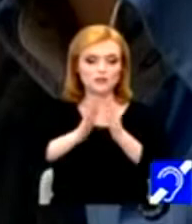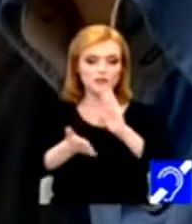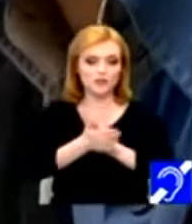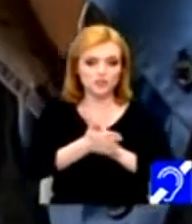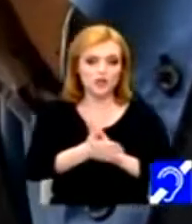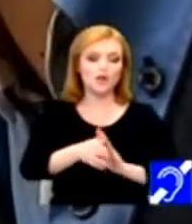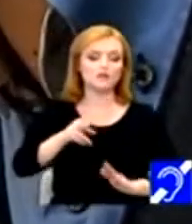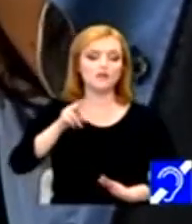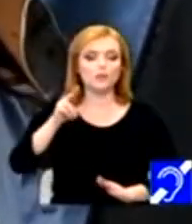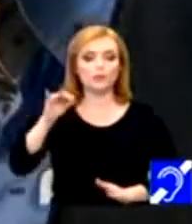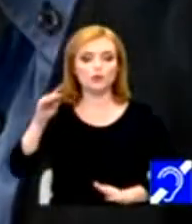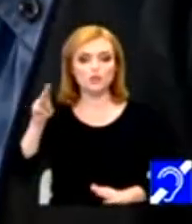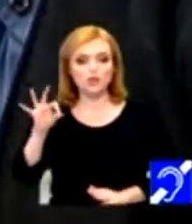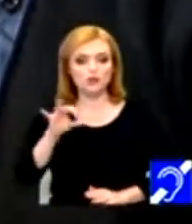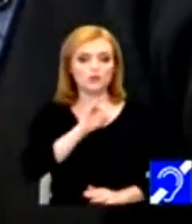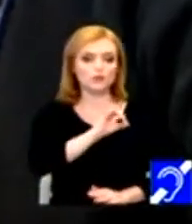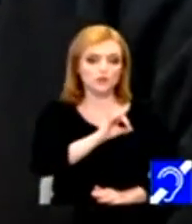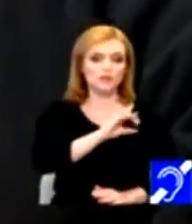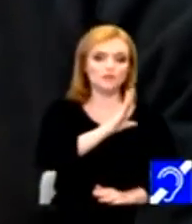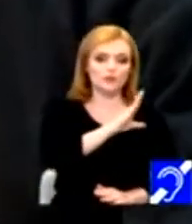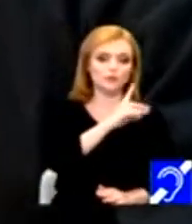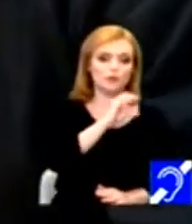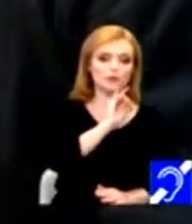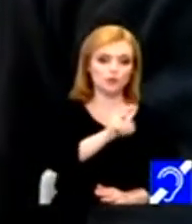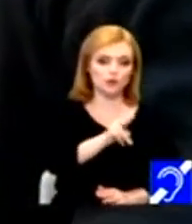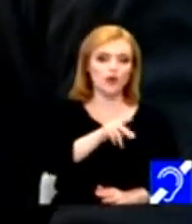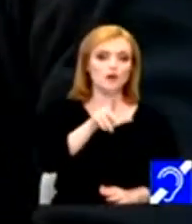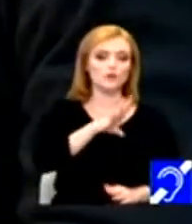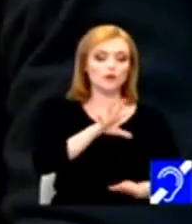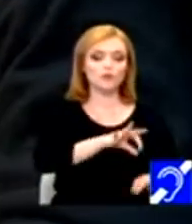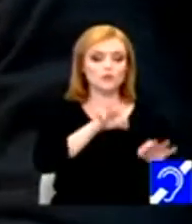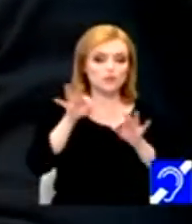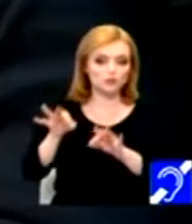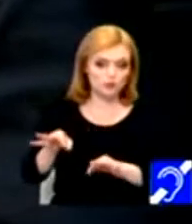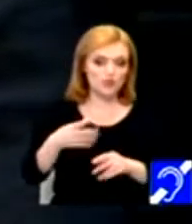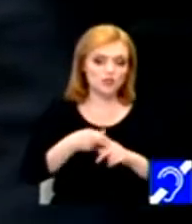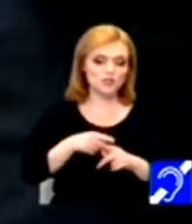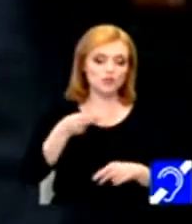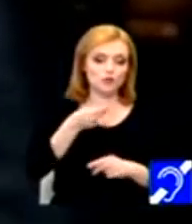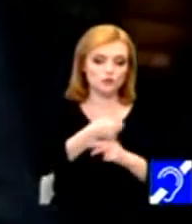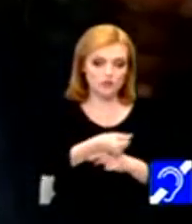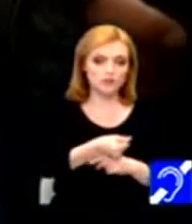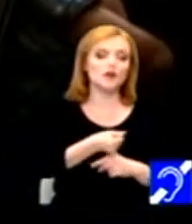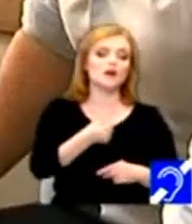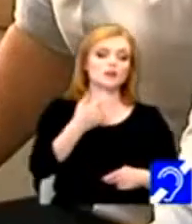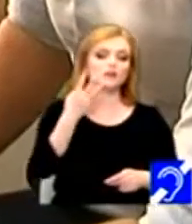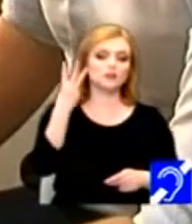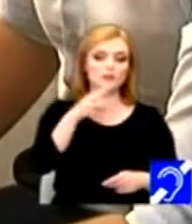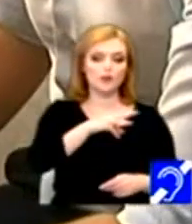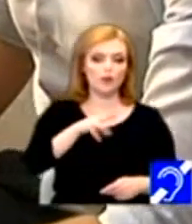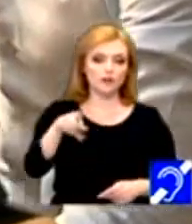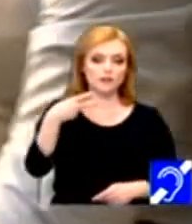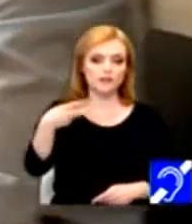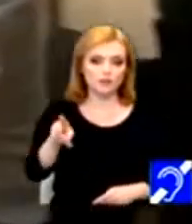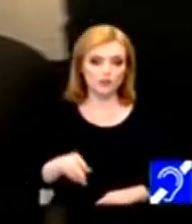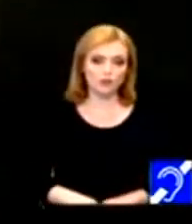Petro Poroșenco. Prețul acestei tranzacții ar fi fost de 3 milioane de euro. Vecea Stav Platon a fost extrădat din Ucraina în Republica Moldova